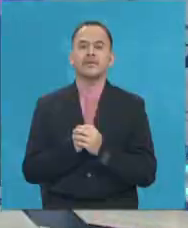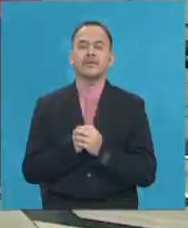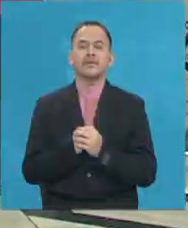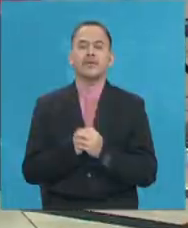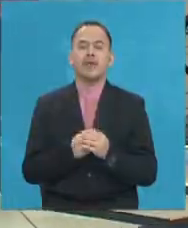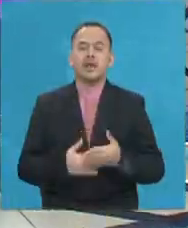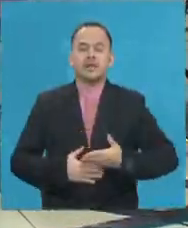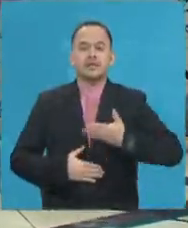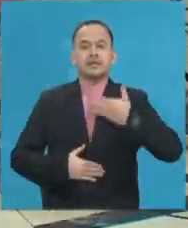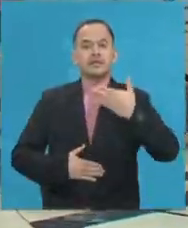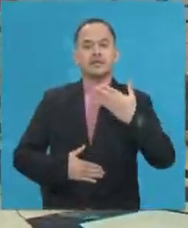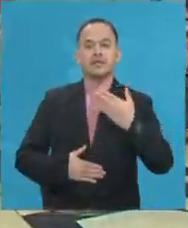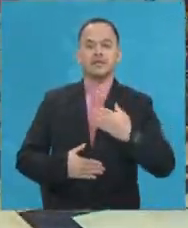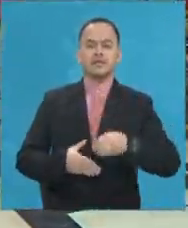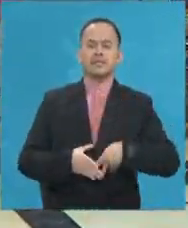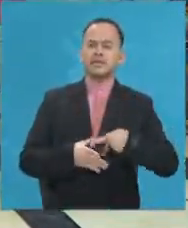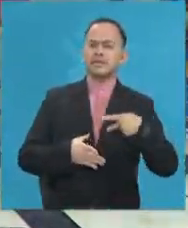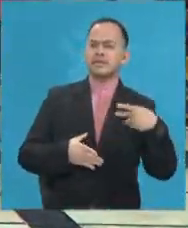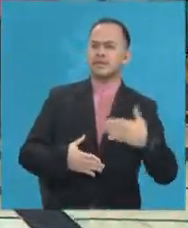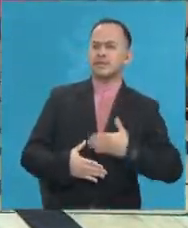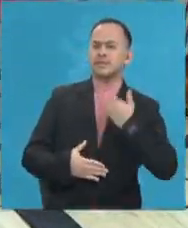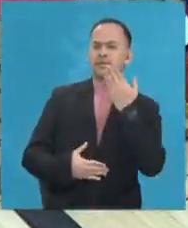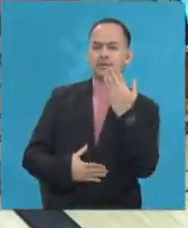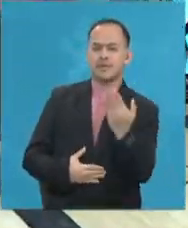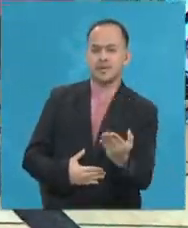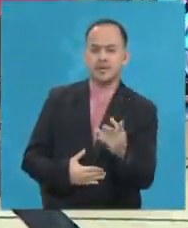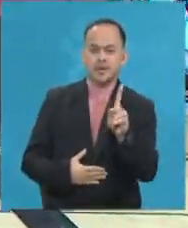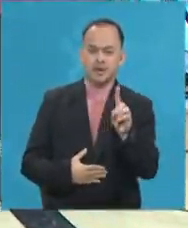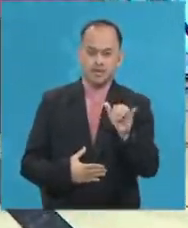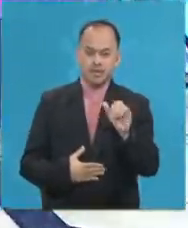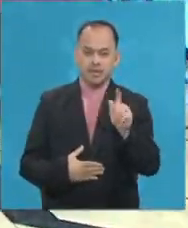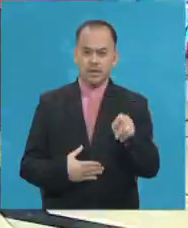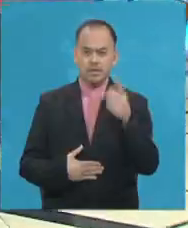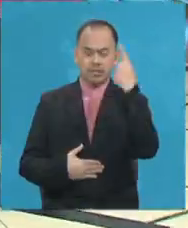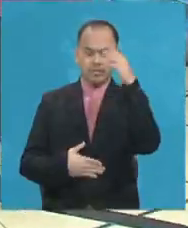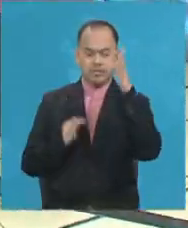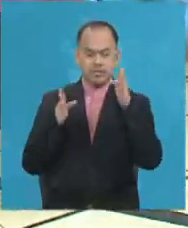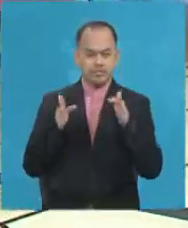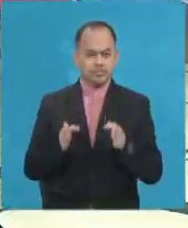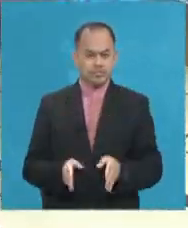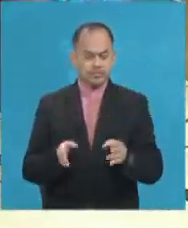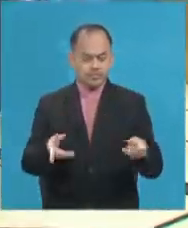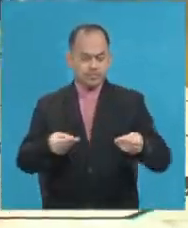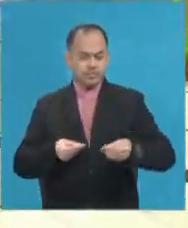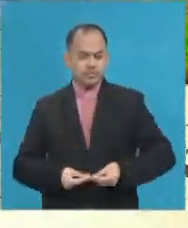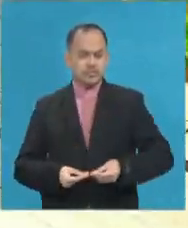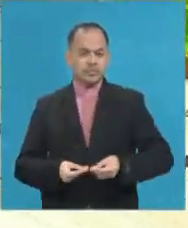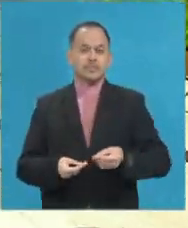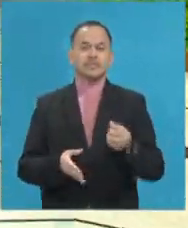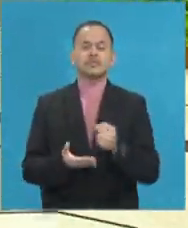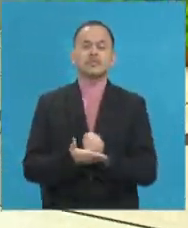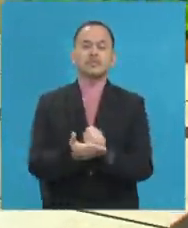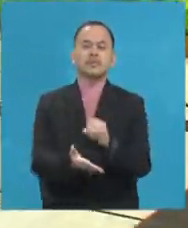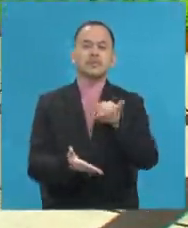mencairkan penghargaan kebawah duli Yang Maha Mulia kepada setiap penerima atas sumbangan dan jasabhakti